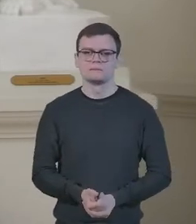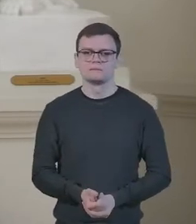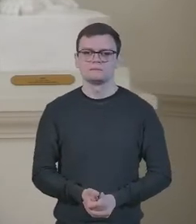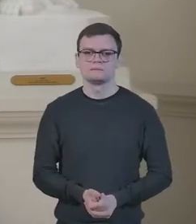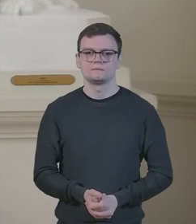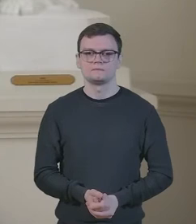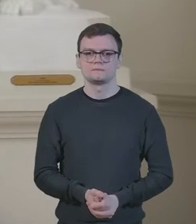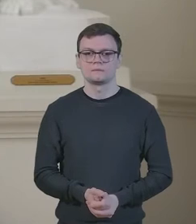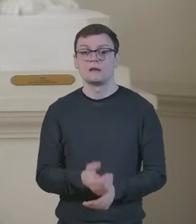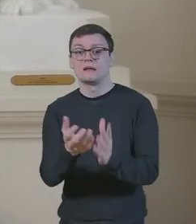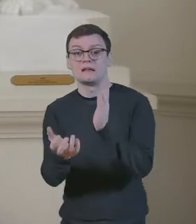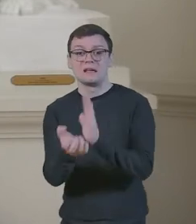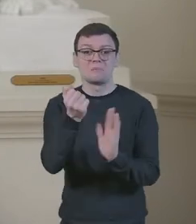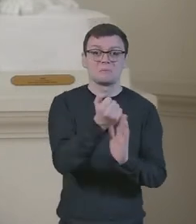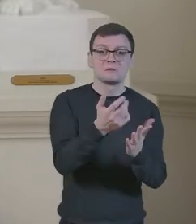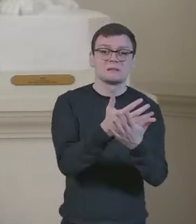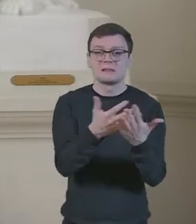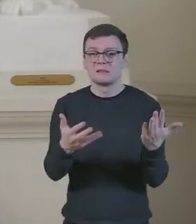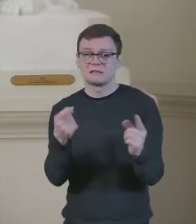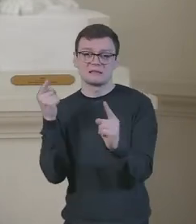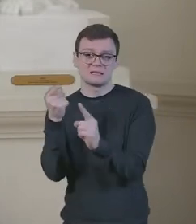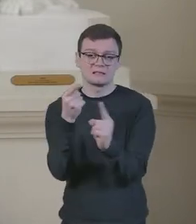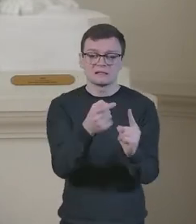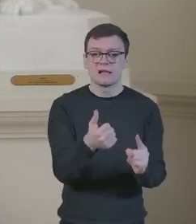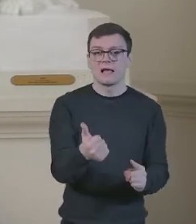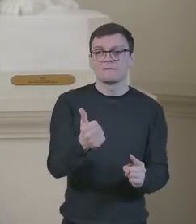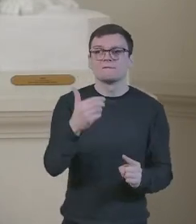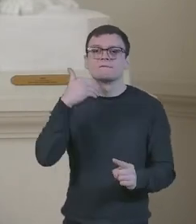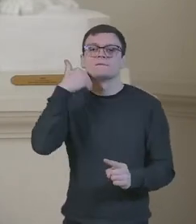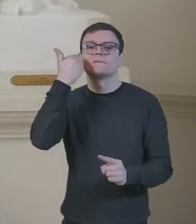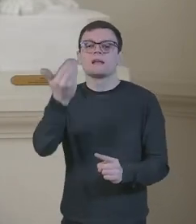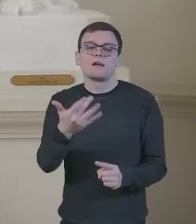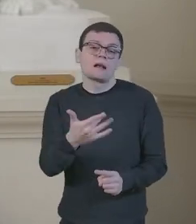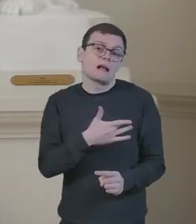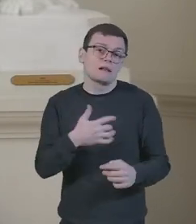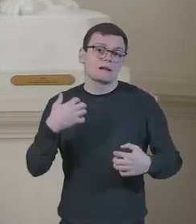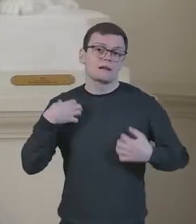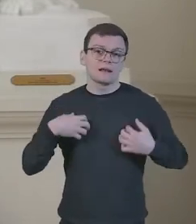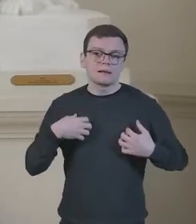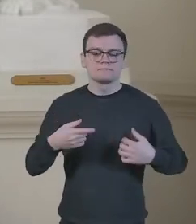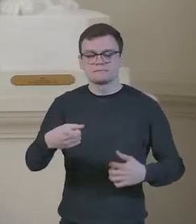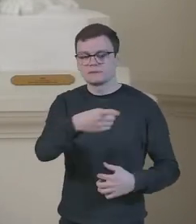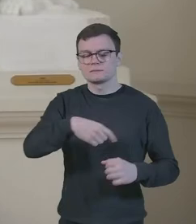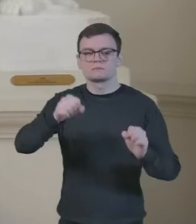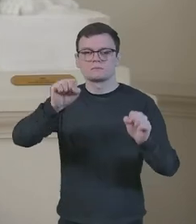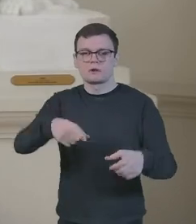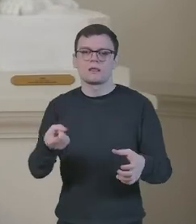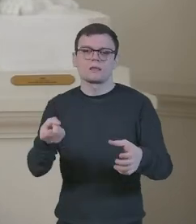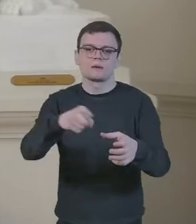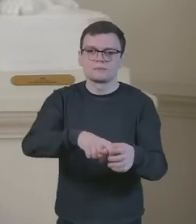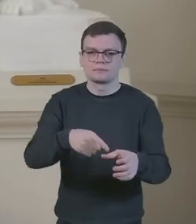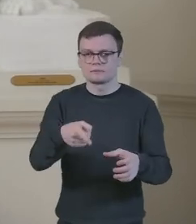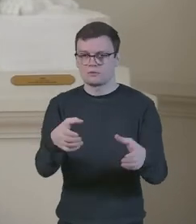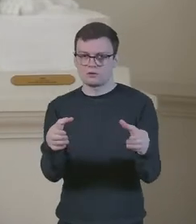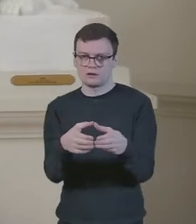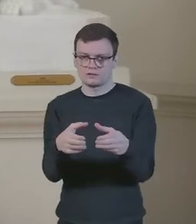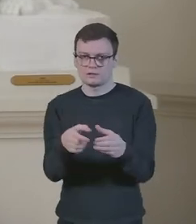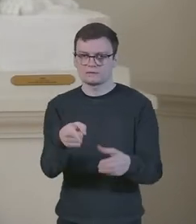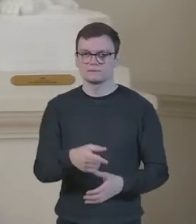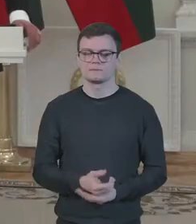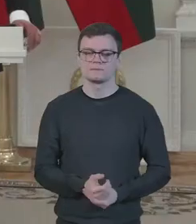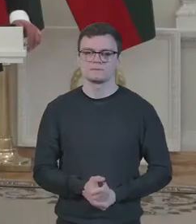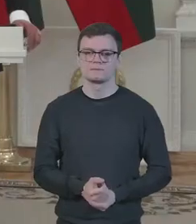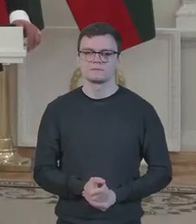ir išpildyti visus kriterijus tam, kad vieną dieną, tikėkime, labai greitai galėtumėm prisijungti prie organizacijos. Vienas